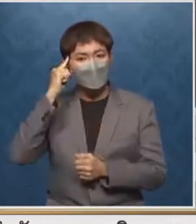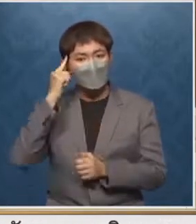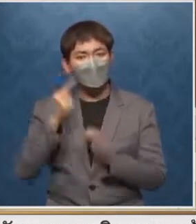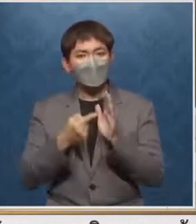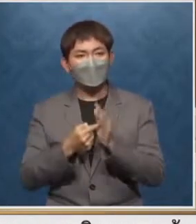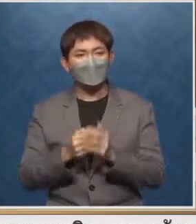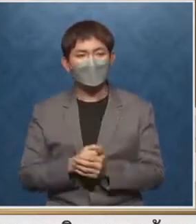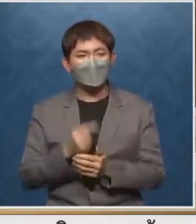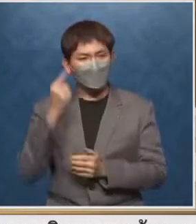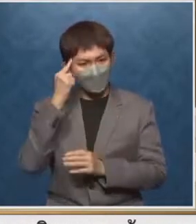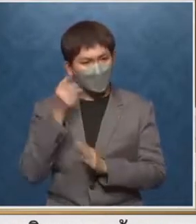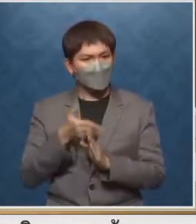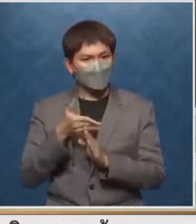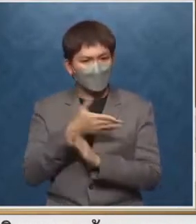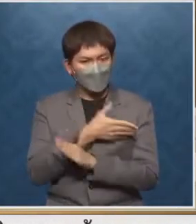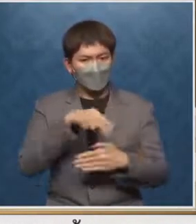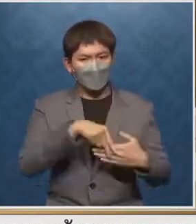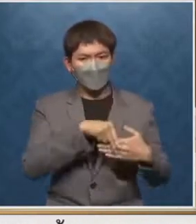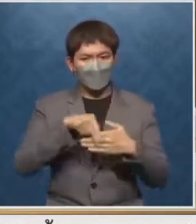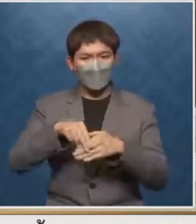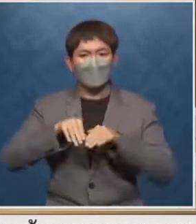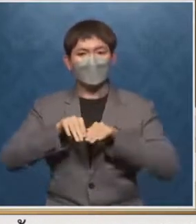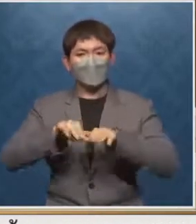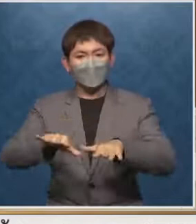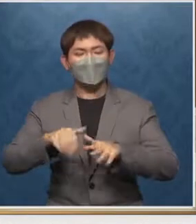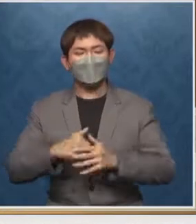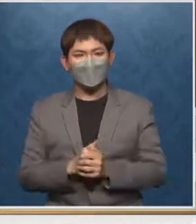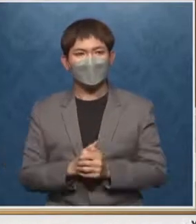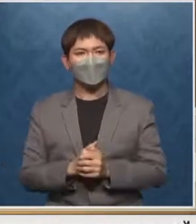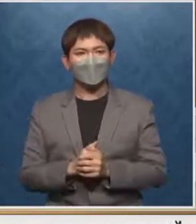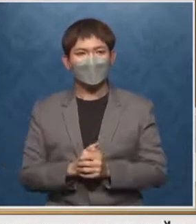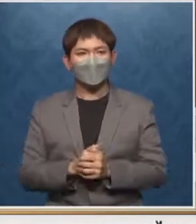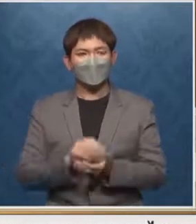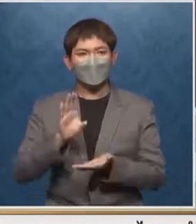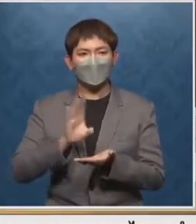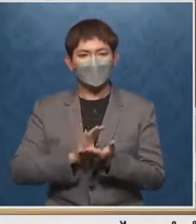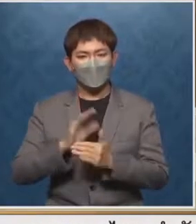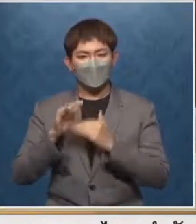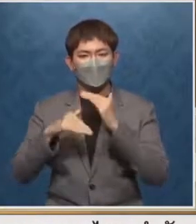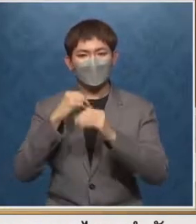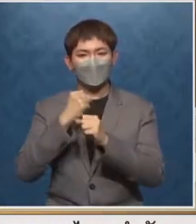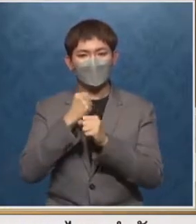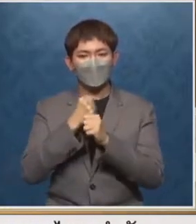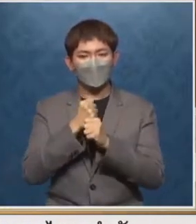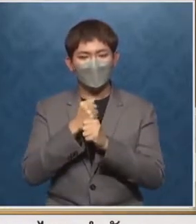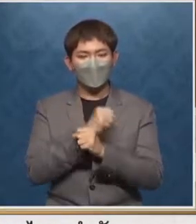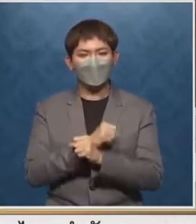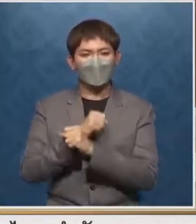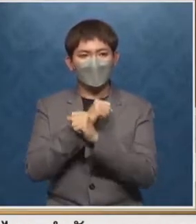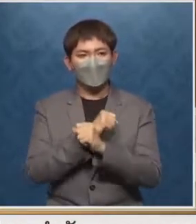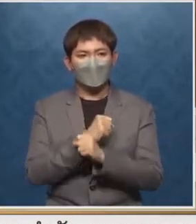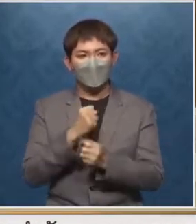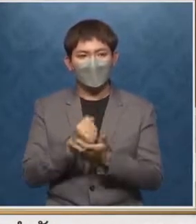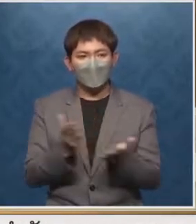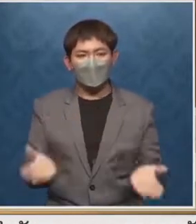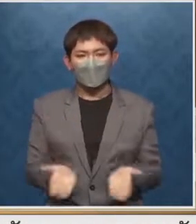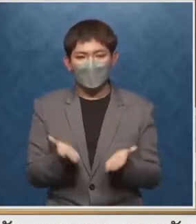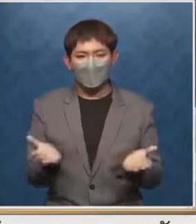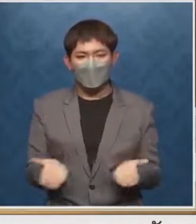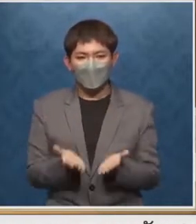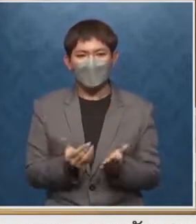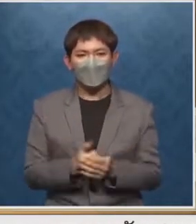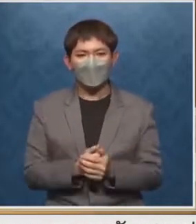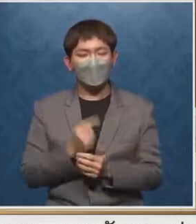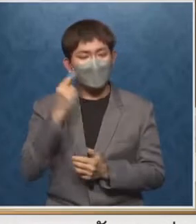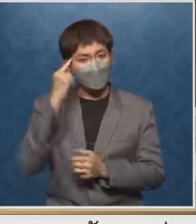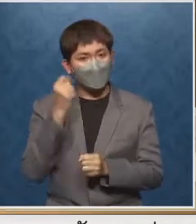วร์ก่อนแชร์นะครับก็เป็นรายการที่กองทุนพัฒนาสื่อปลอดภัยและสร้างสรรค์ให้การสนับสนุนนอกจากชัวร์ก่อนแชร์